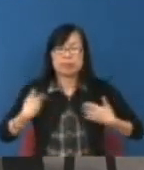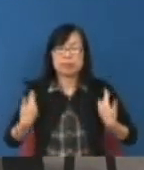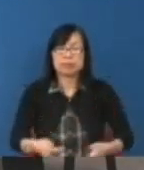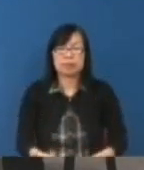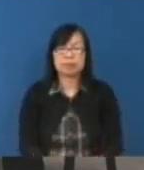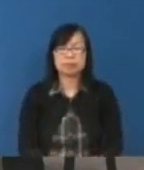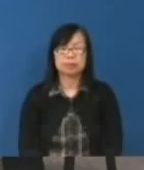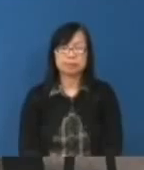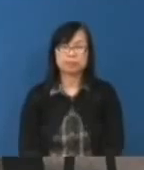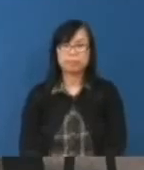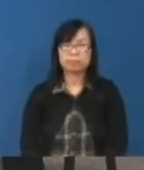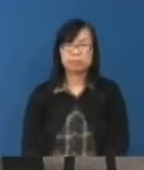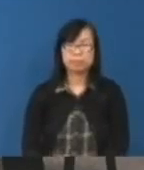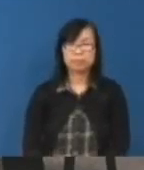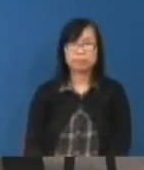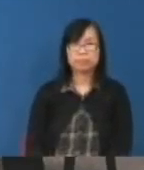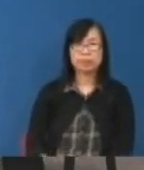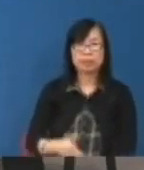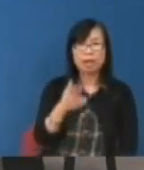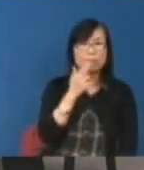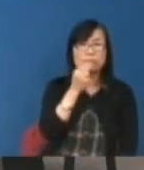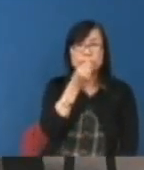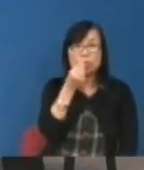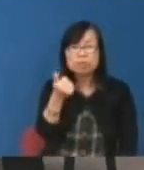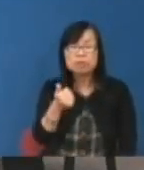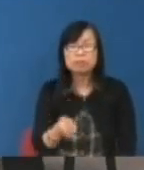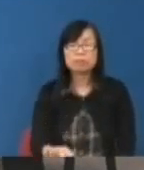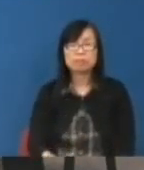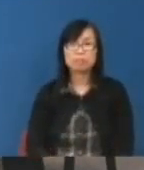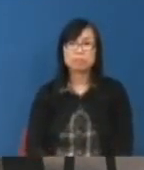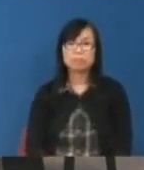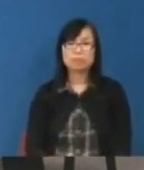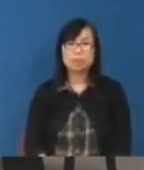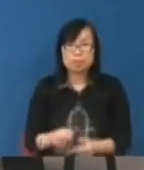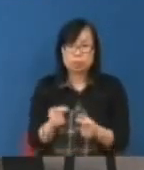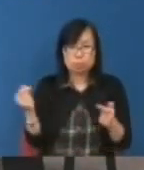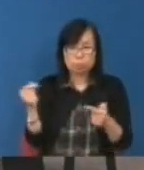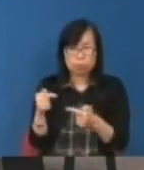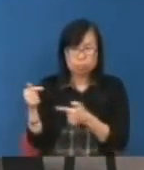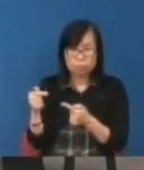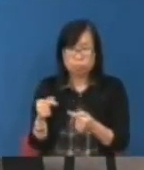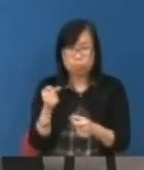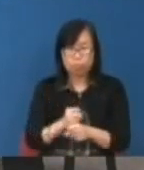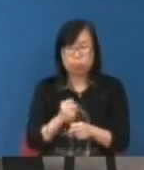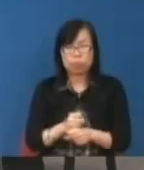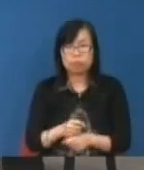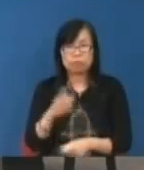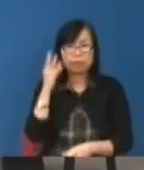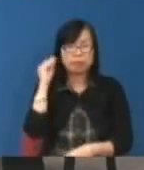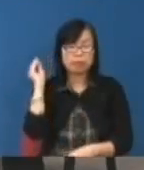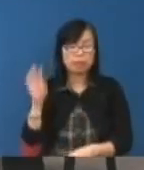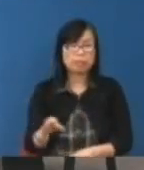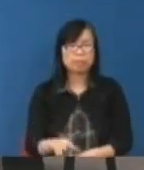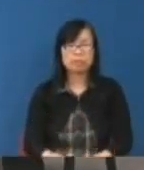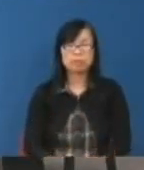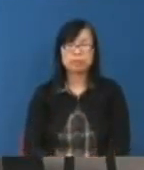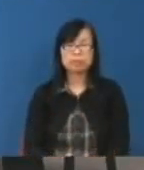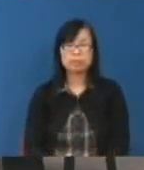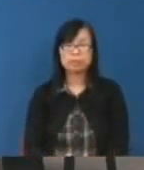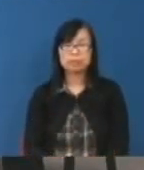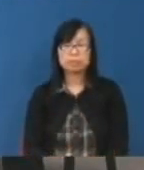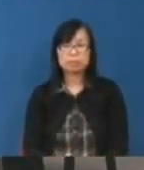衰，為咗自己嘅利益，你已經害全社會噶。我要做越離譜啦。初頭係話做呢個控煙